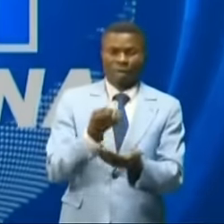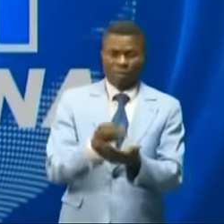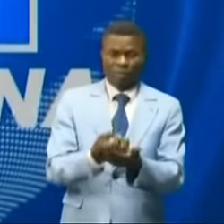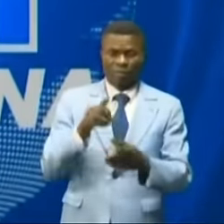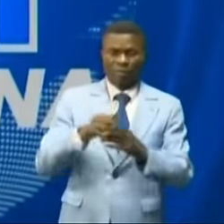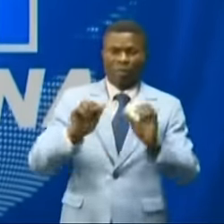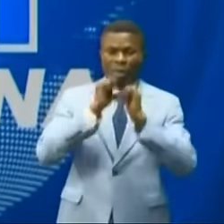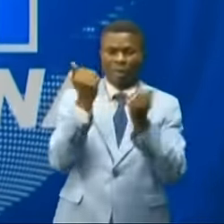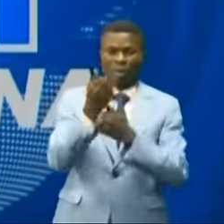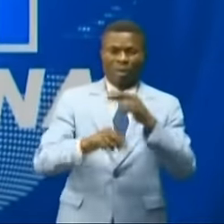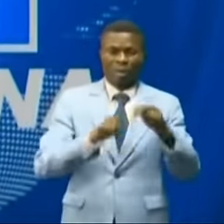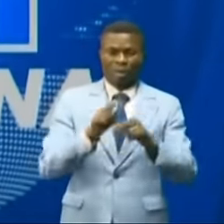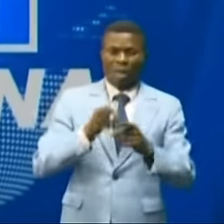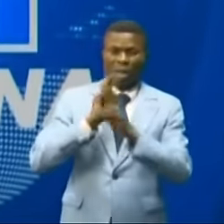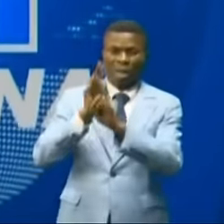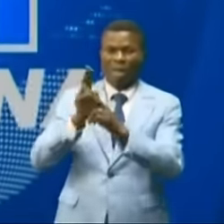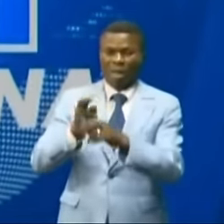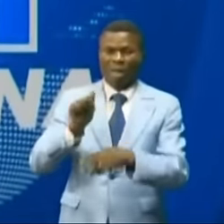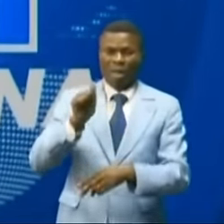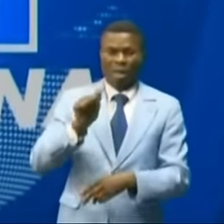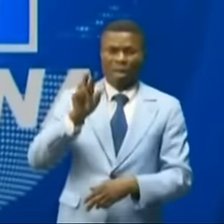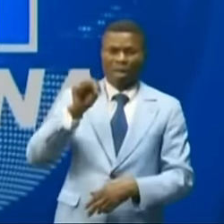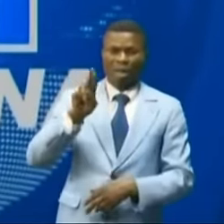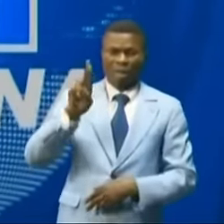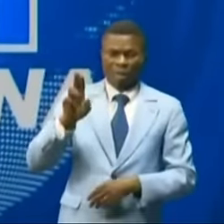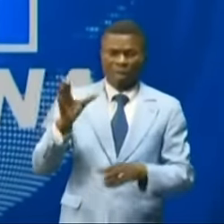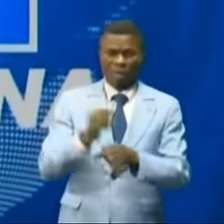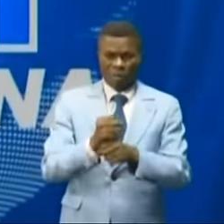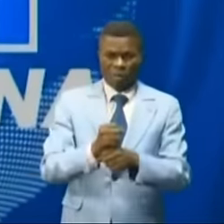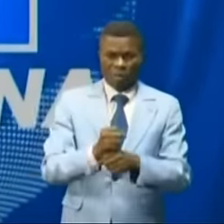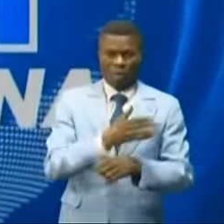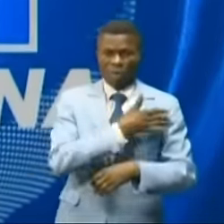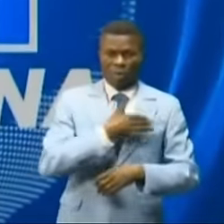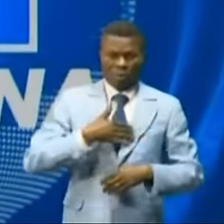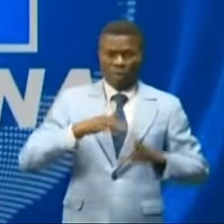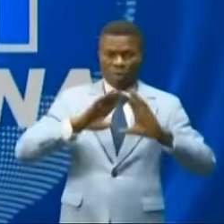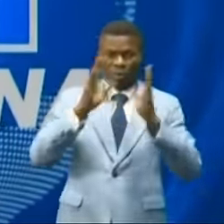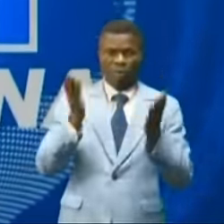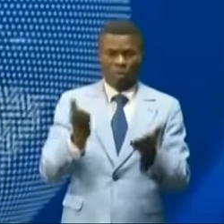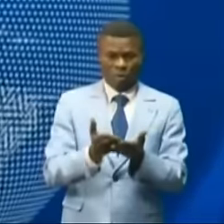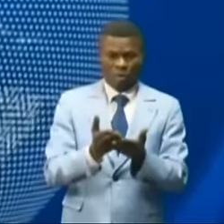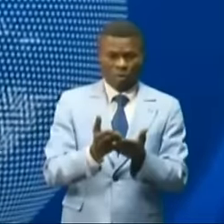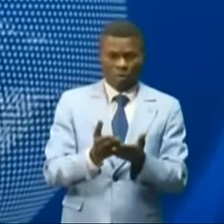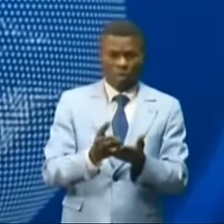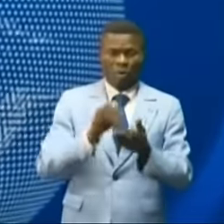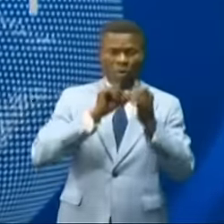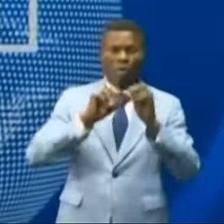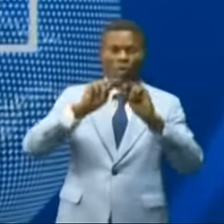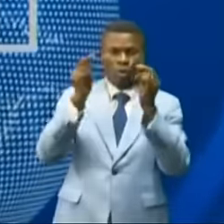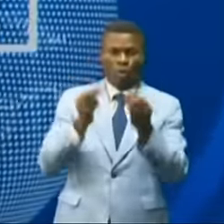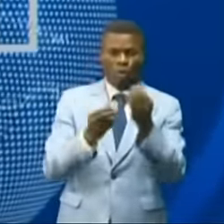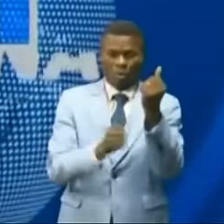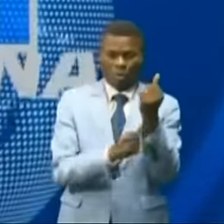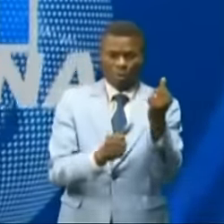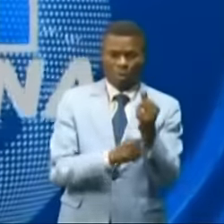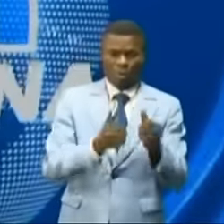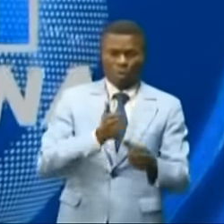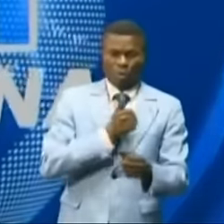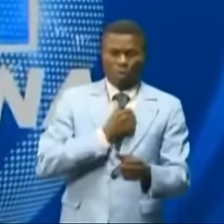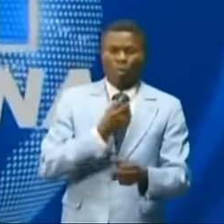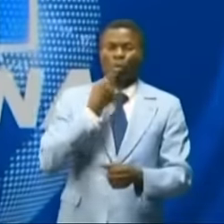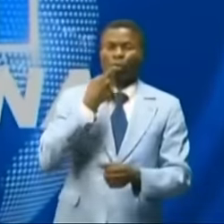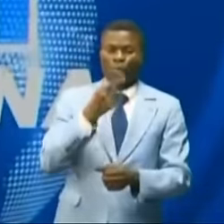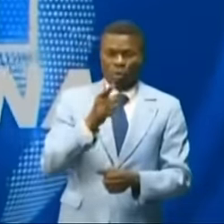de l'Agence nationale des renseignements ANR en sigle. Au nom de toute la promotion et au mien propre, nous vous